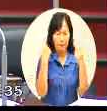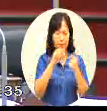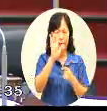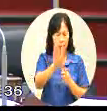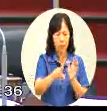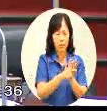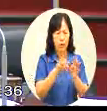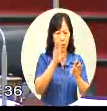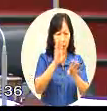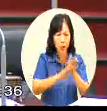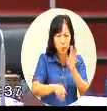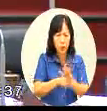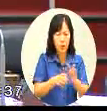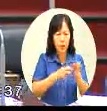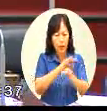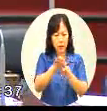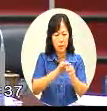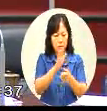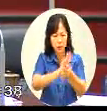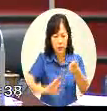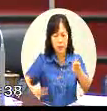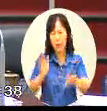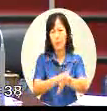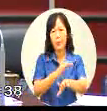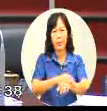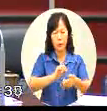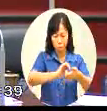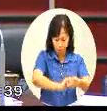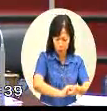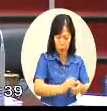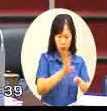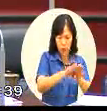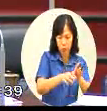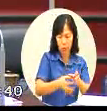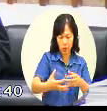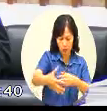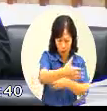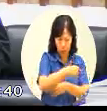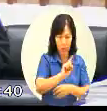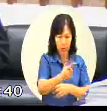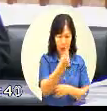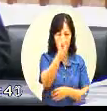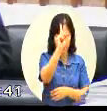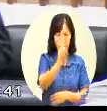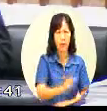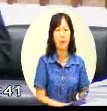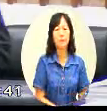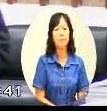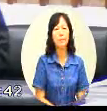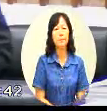它不随着景气波动影响，是最稳定的税收来源。